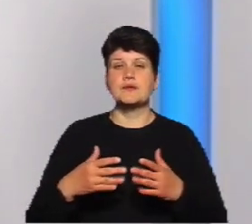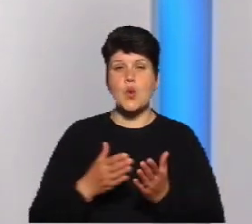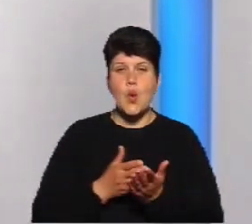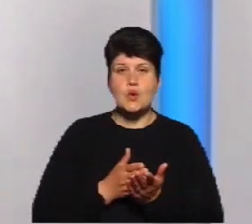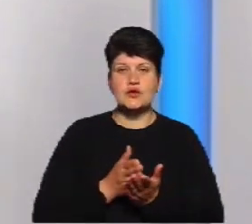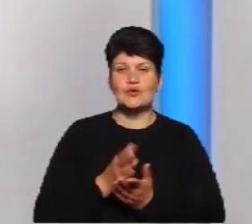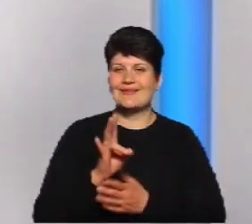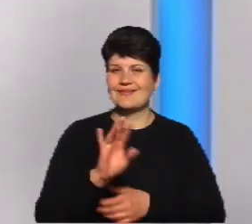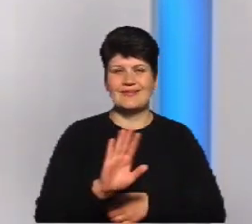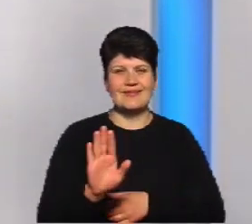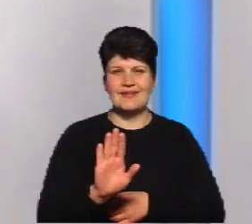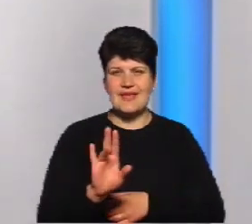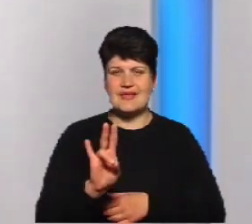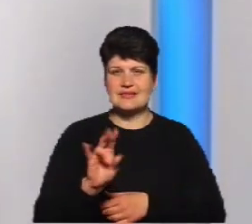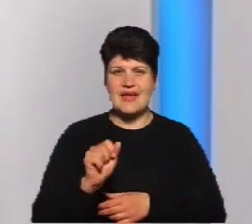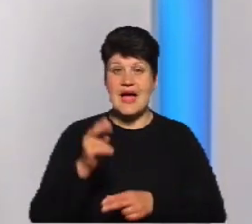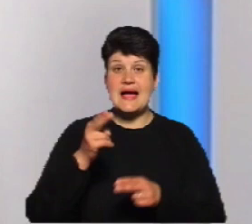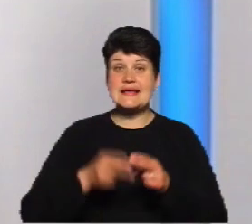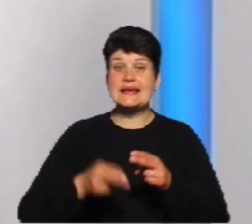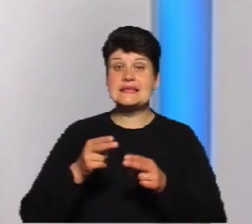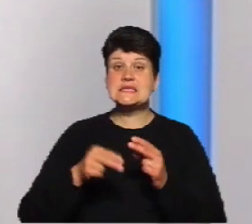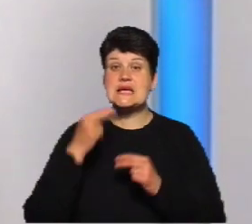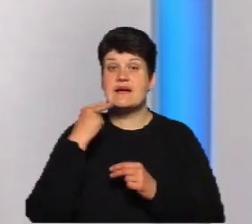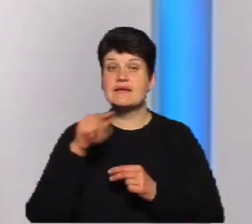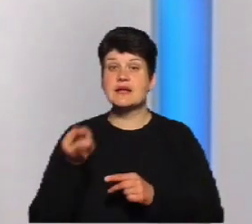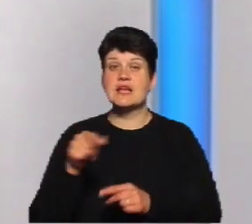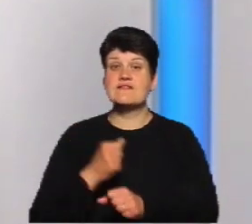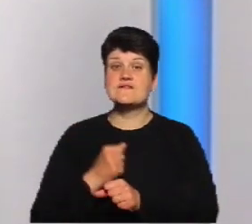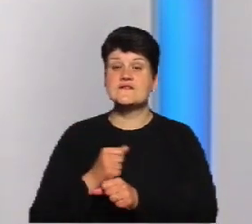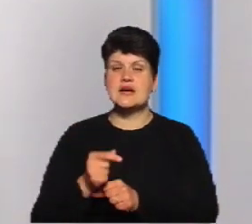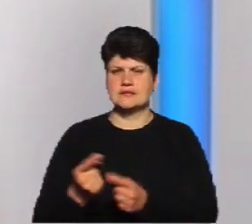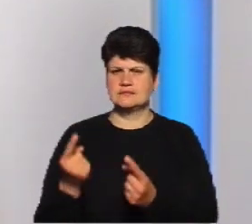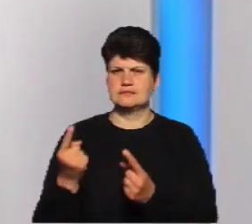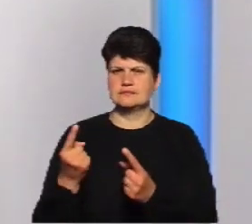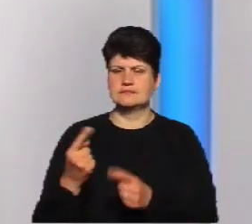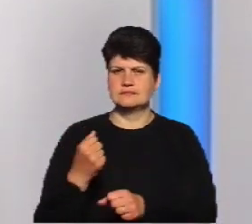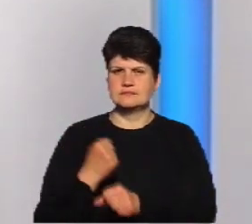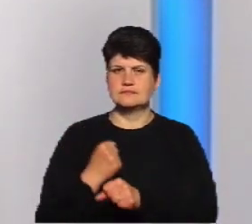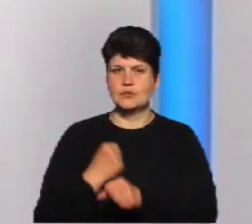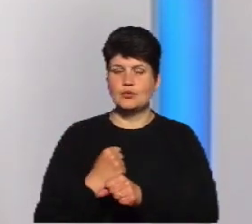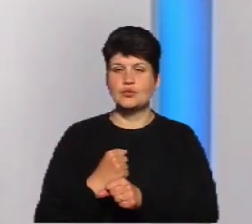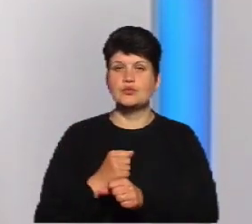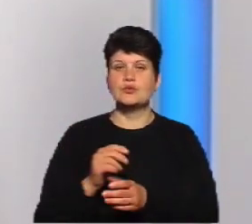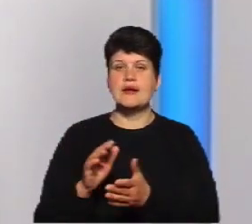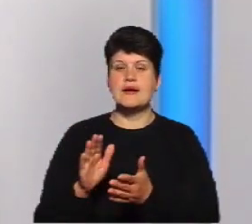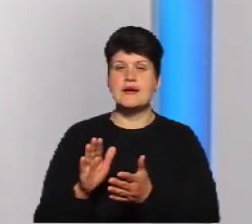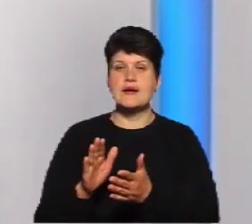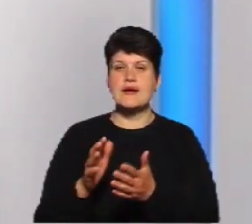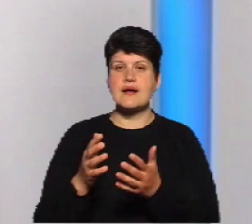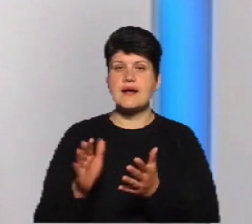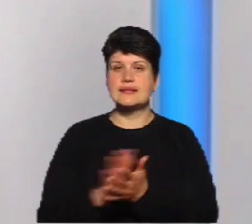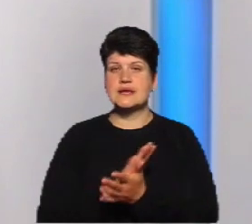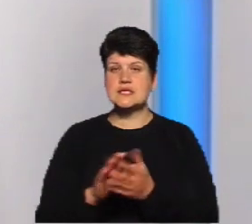на кінцевий ефект високоефективної роботи каналізаційних очисних споруд, а думають, як